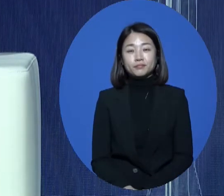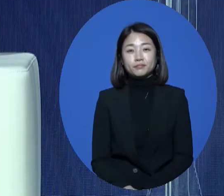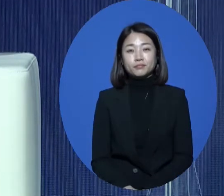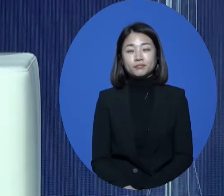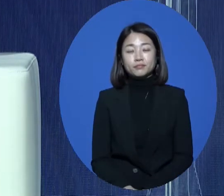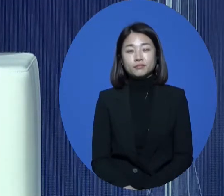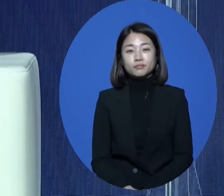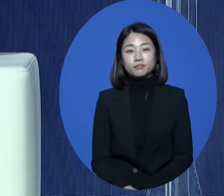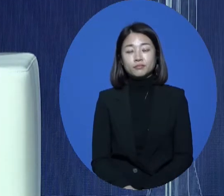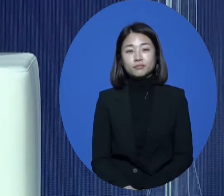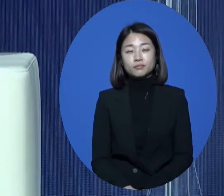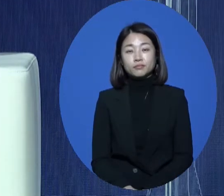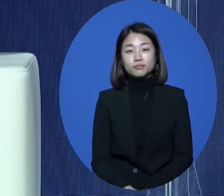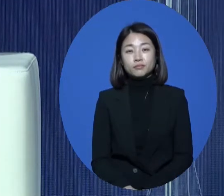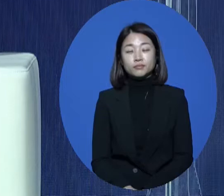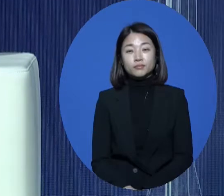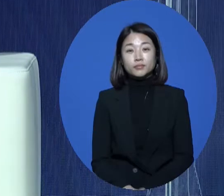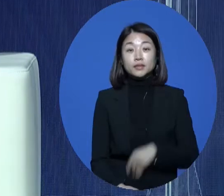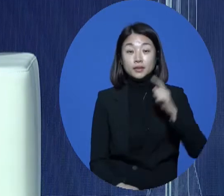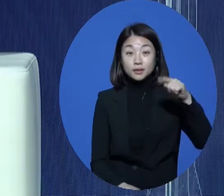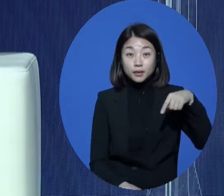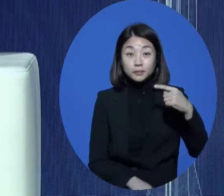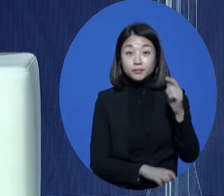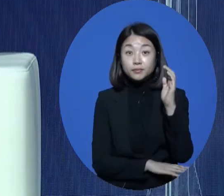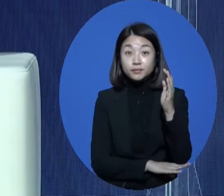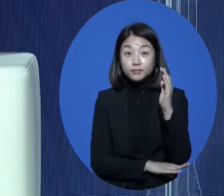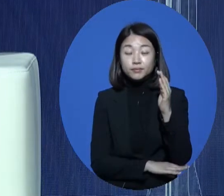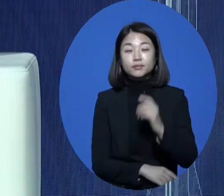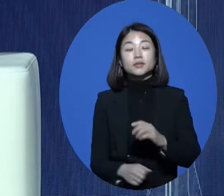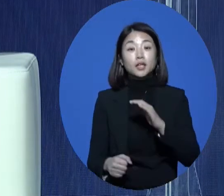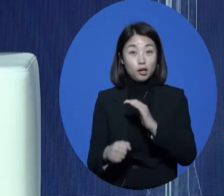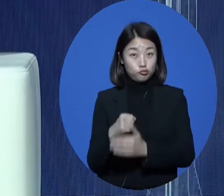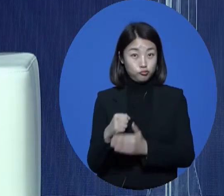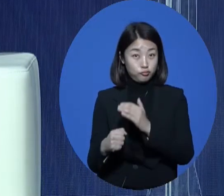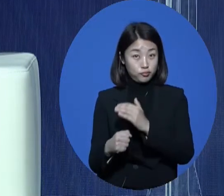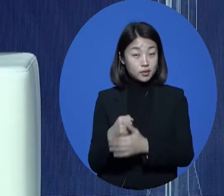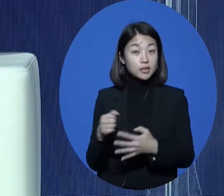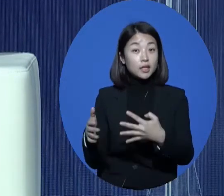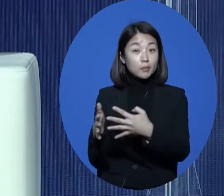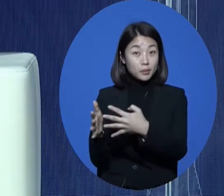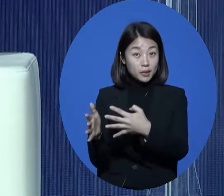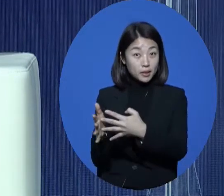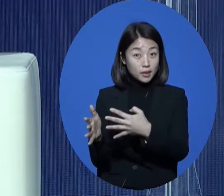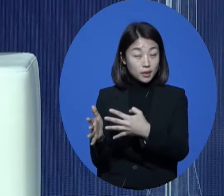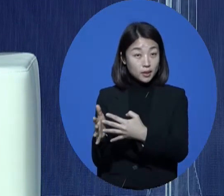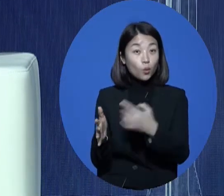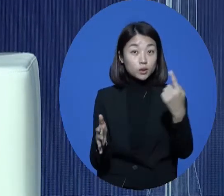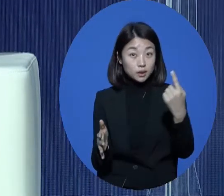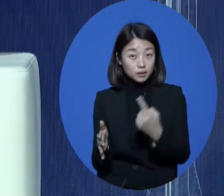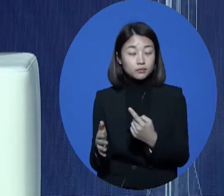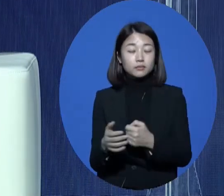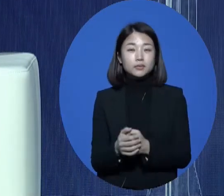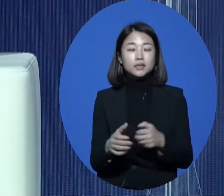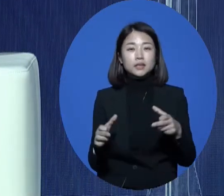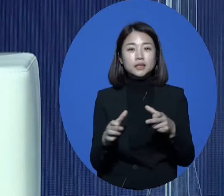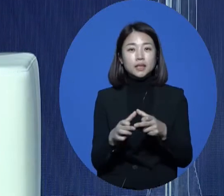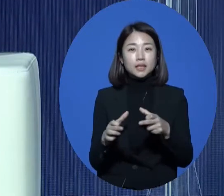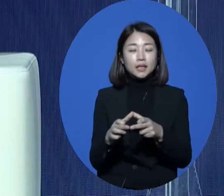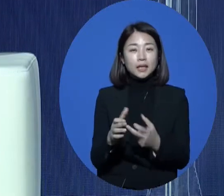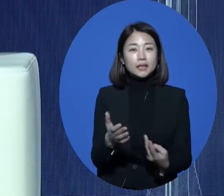그러면 다음으로는요, 우리 대구 사단법인 대구 사람